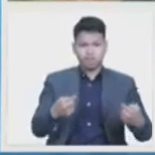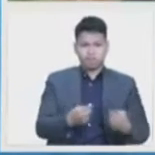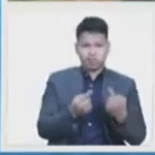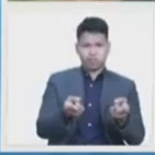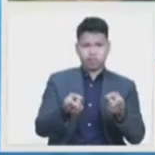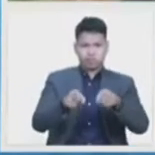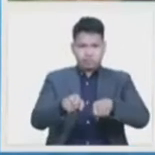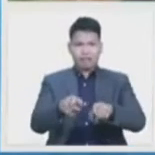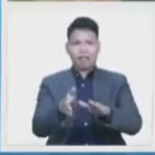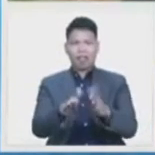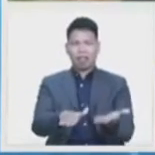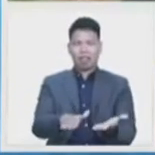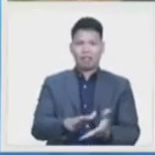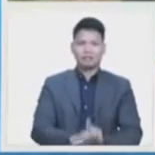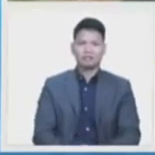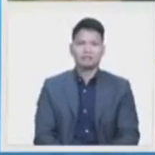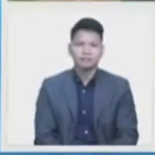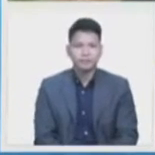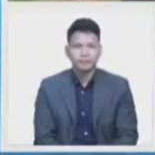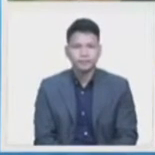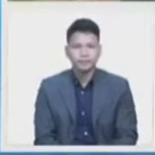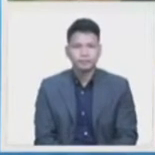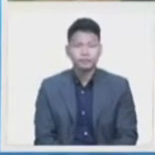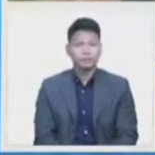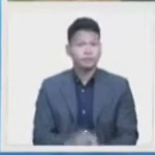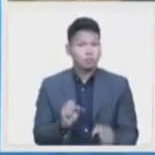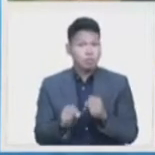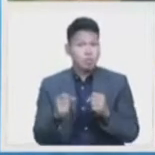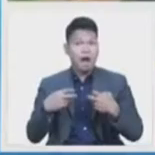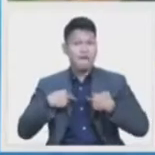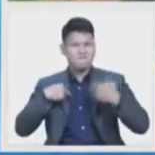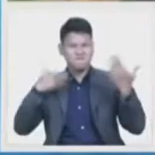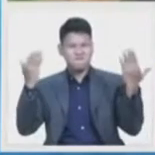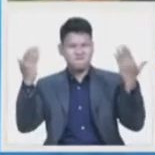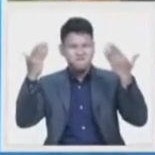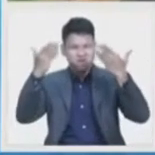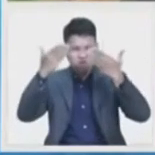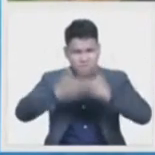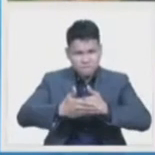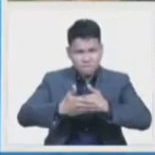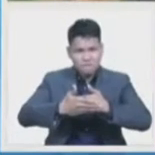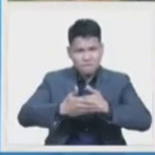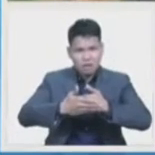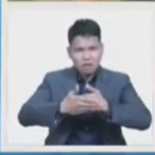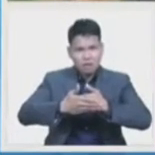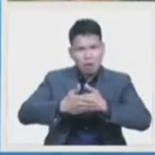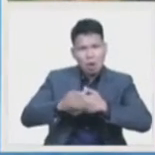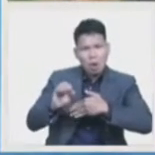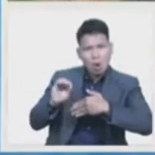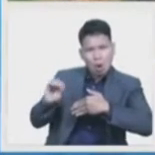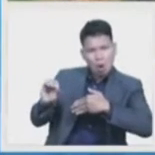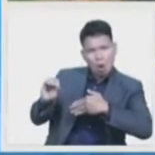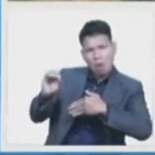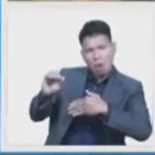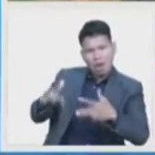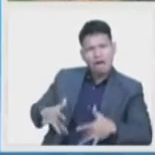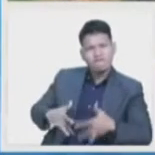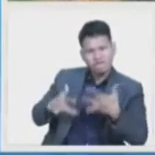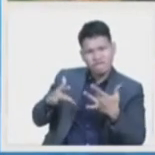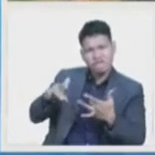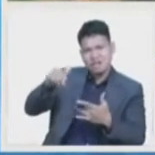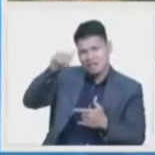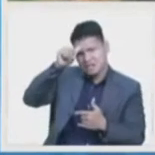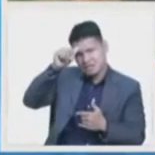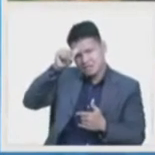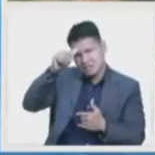kamatayon. Og sa panahon sa kangitngit sa kinabuhi ni Adan,